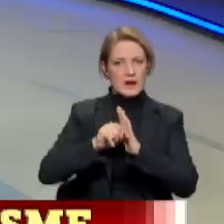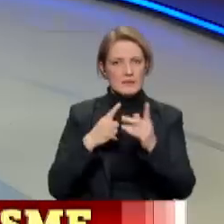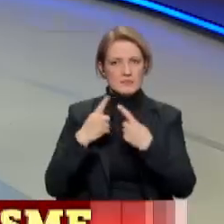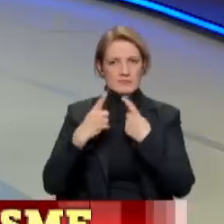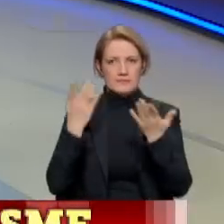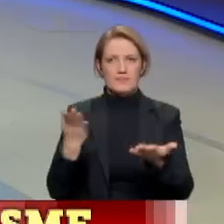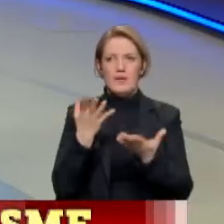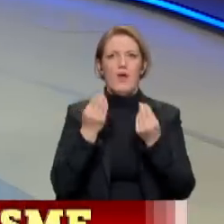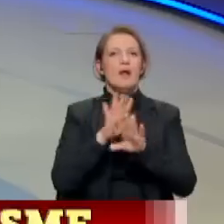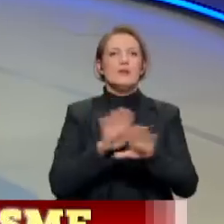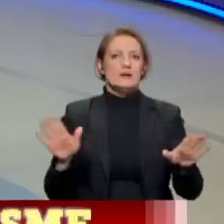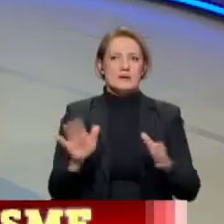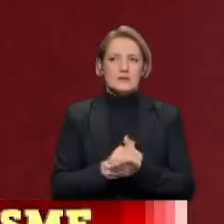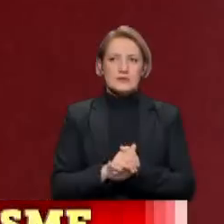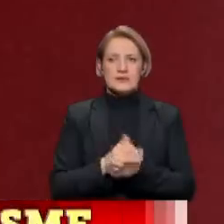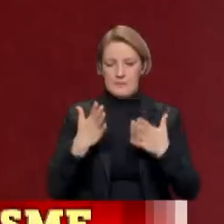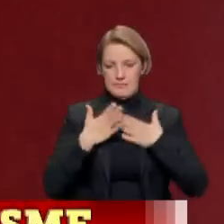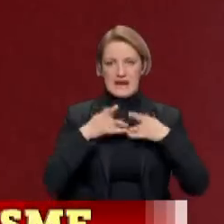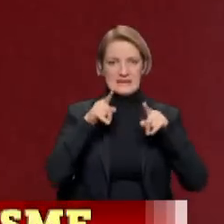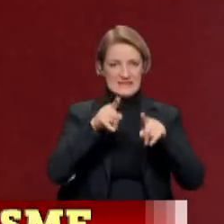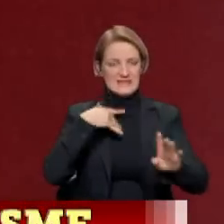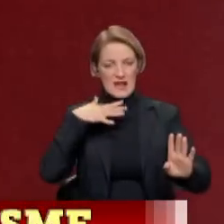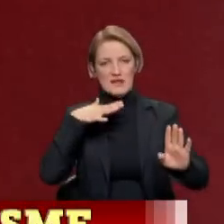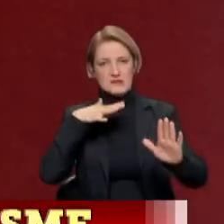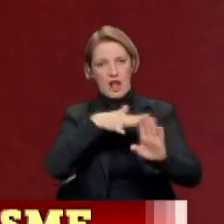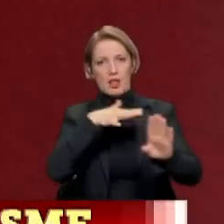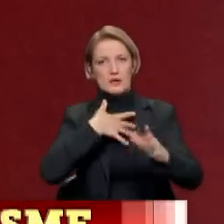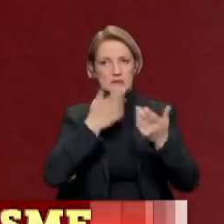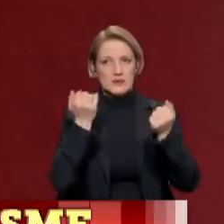olarak. Olabilemez yani. Ben size bir saldırıda bulunuyorum.